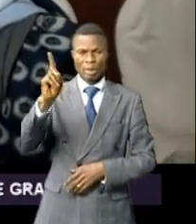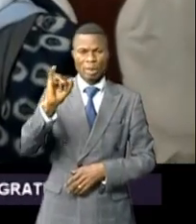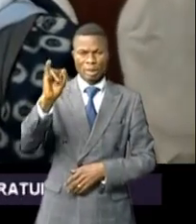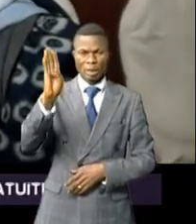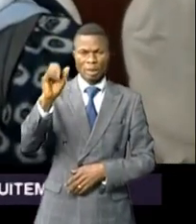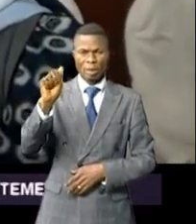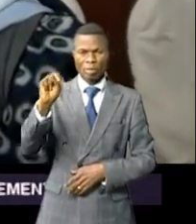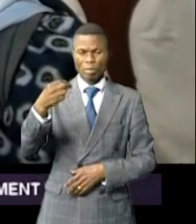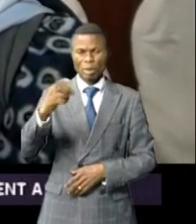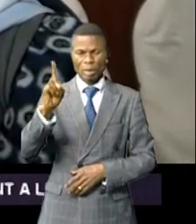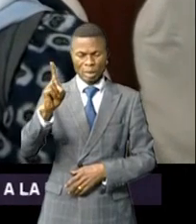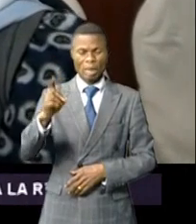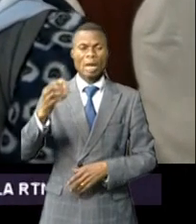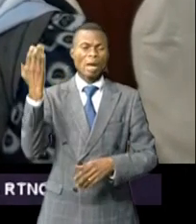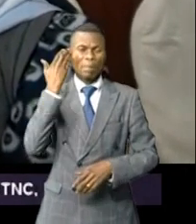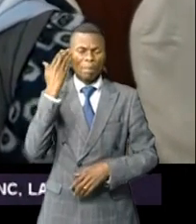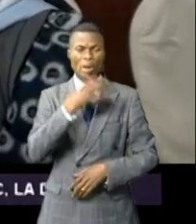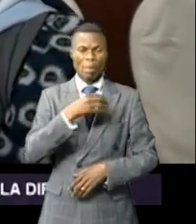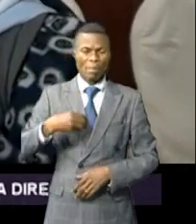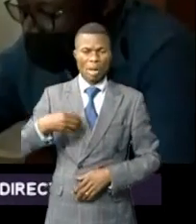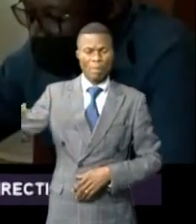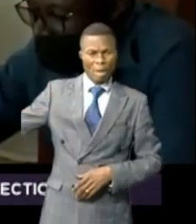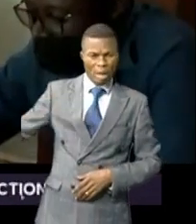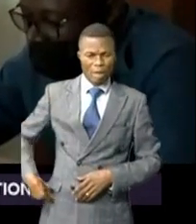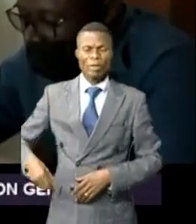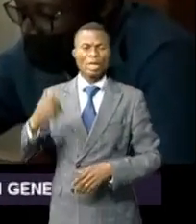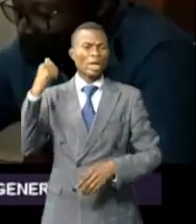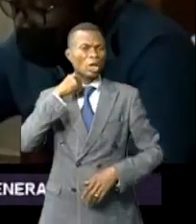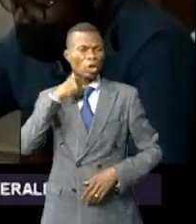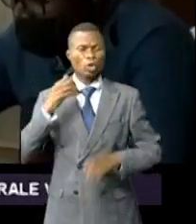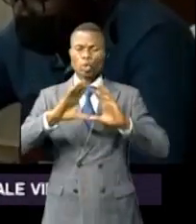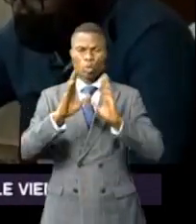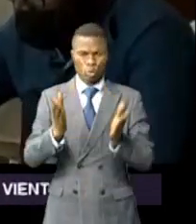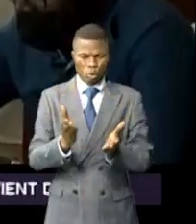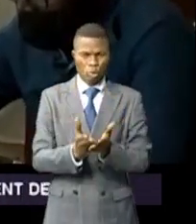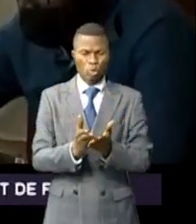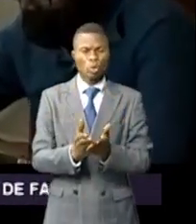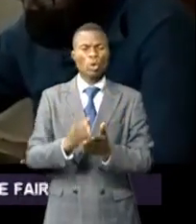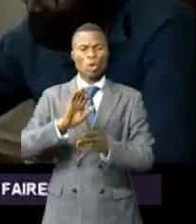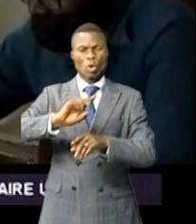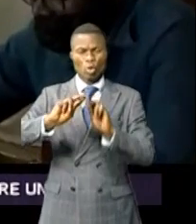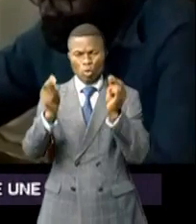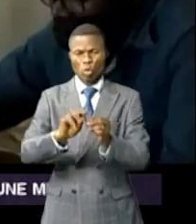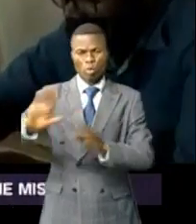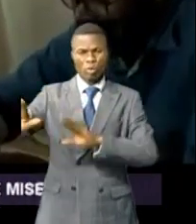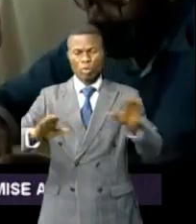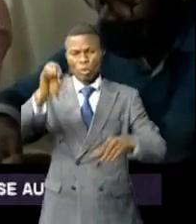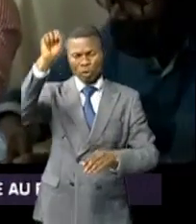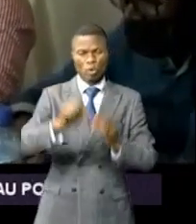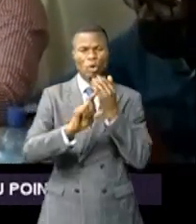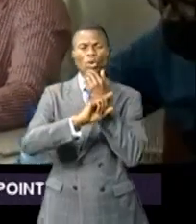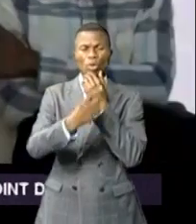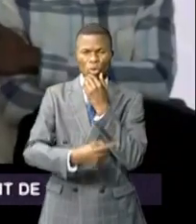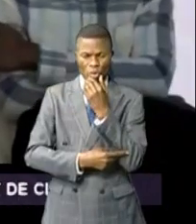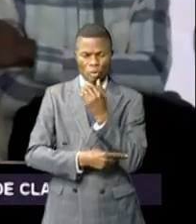les personnels soignants, autres médecins et les responsables des structures médicales disséminées dans la province du Sud Kivu ont